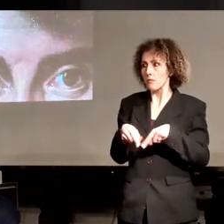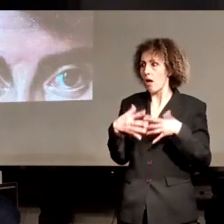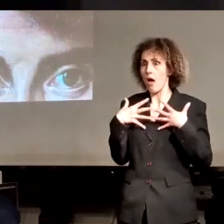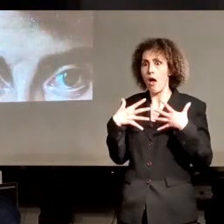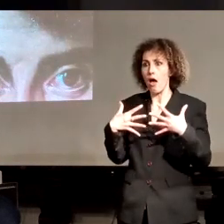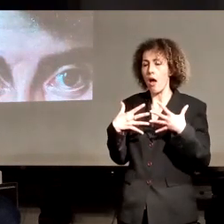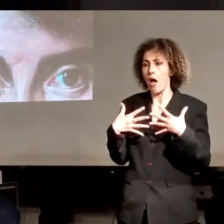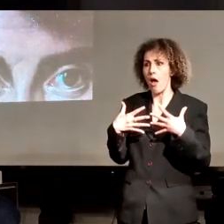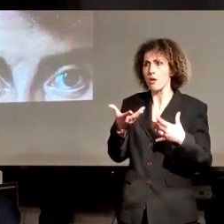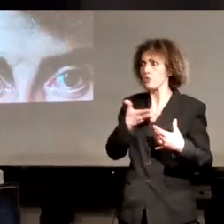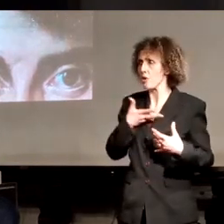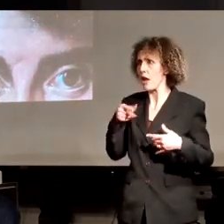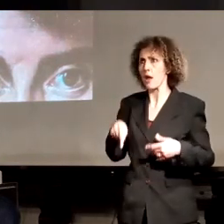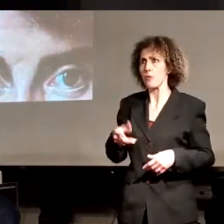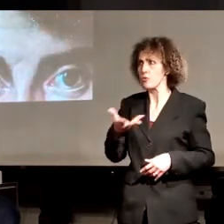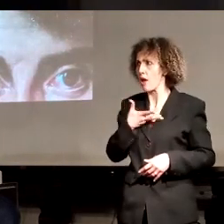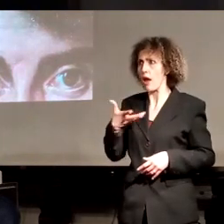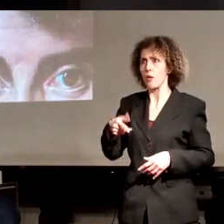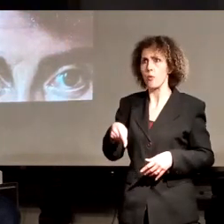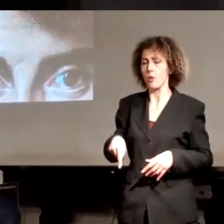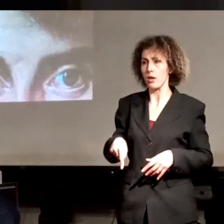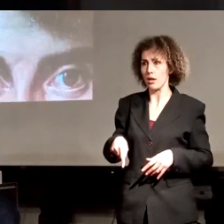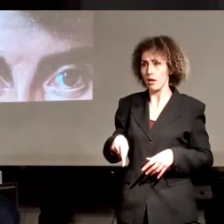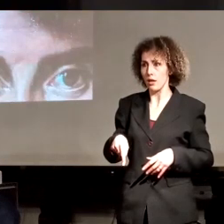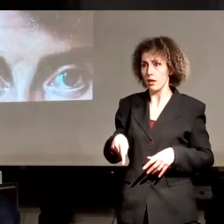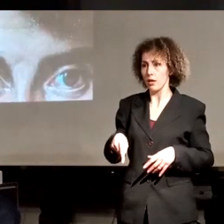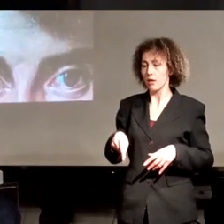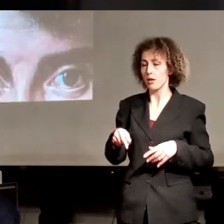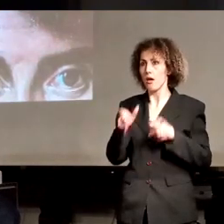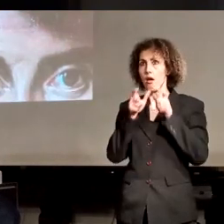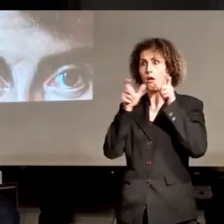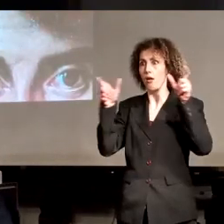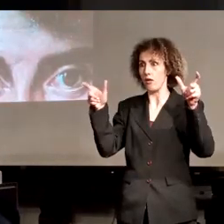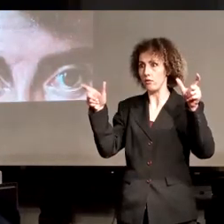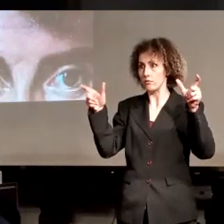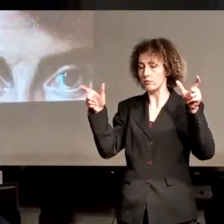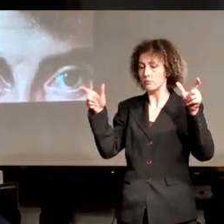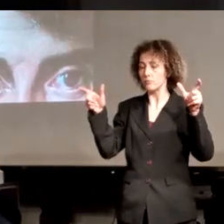l'avete qui l'avete qui gridò